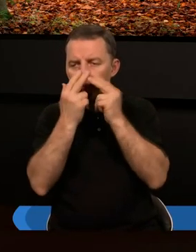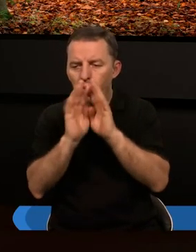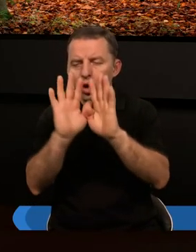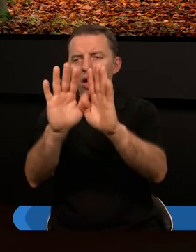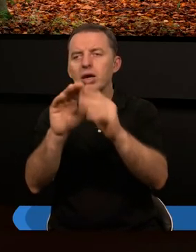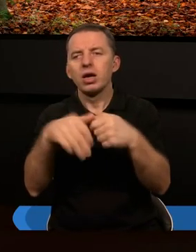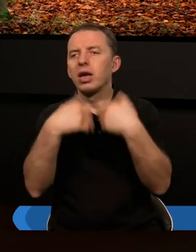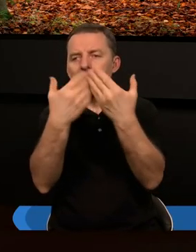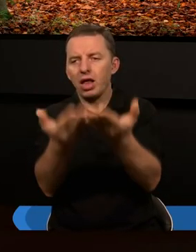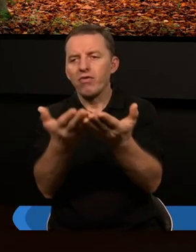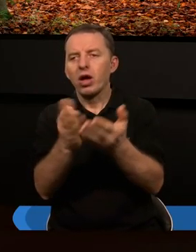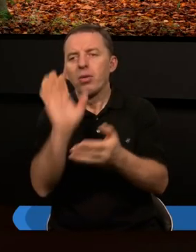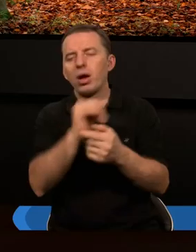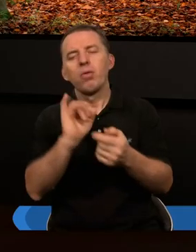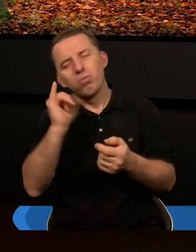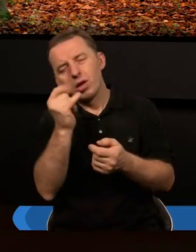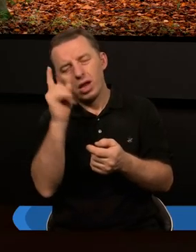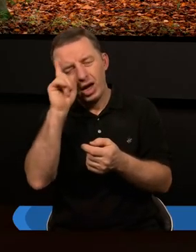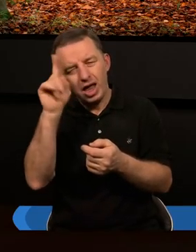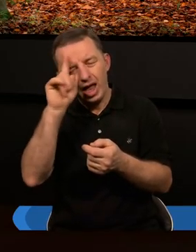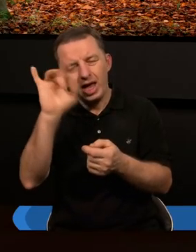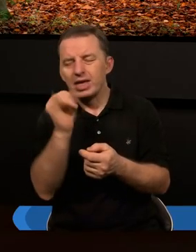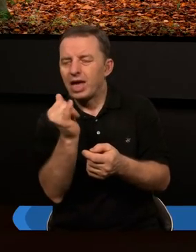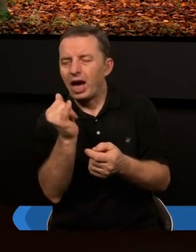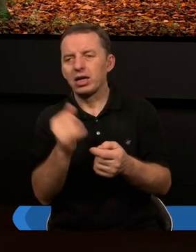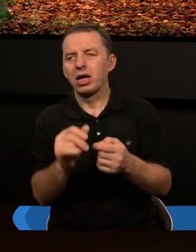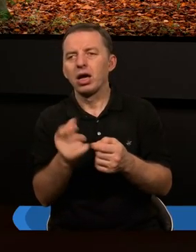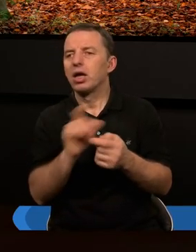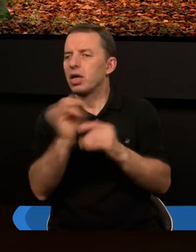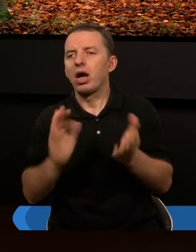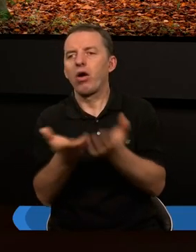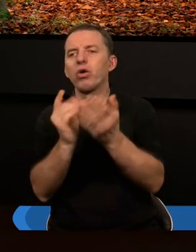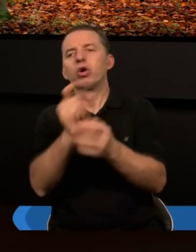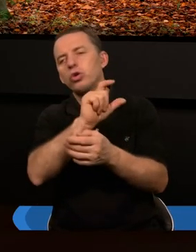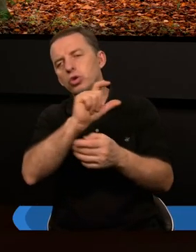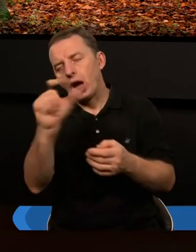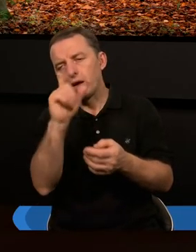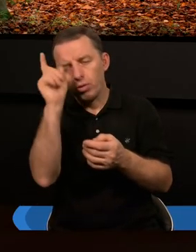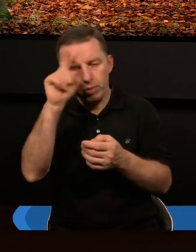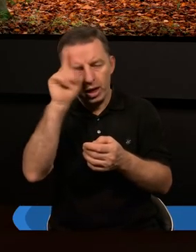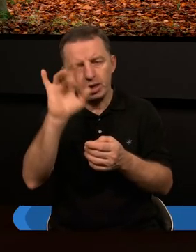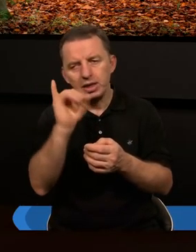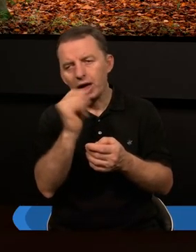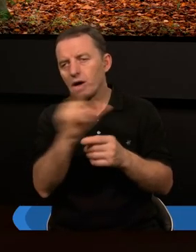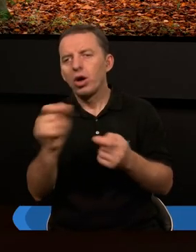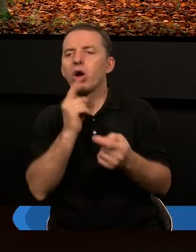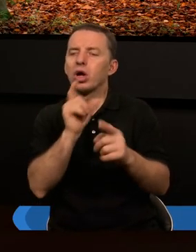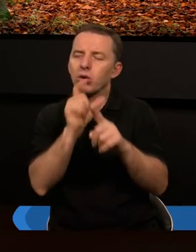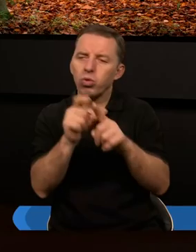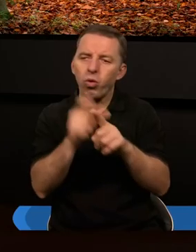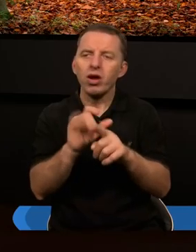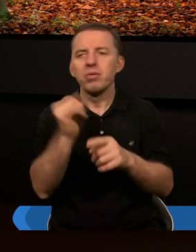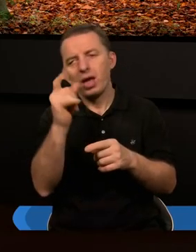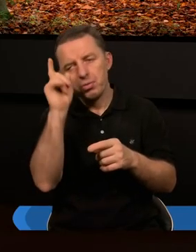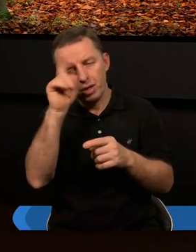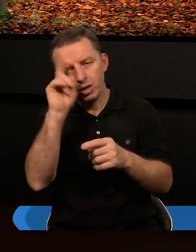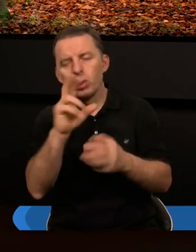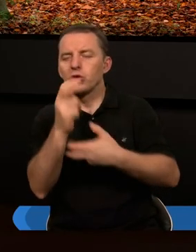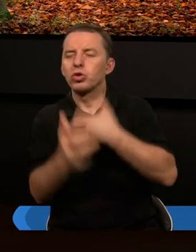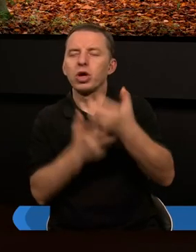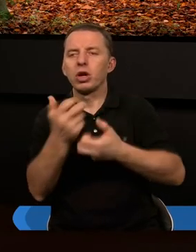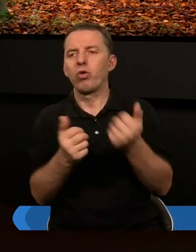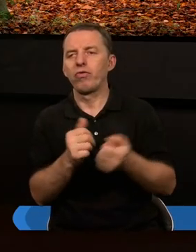nie dawać Bogu byle jakiej ofiary. Byle jakiego czasu, byle jakich słów, byle jakich